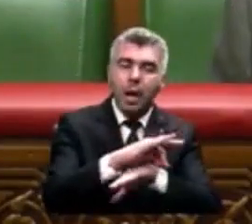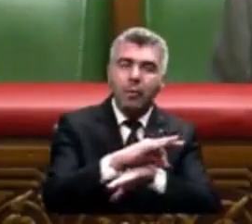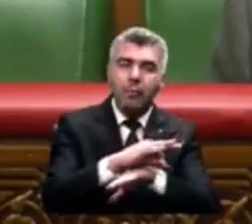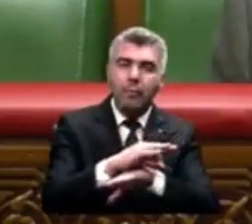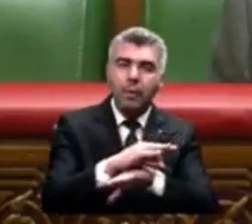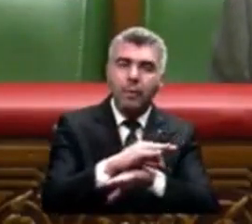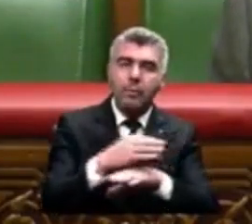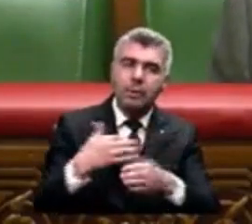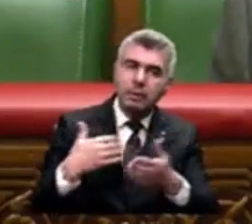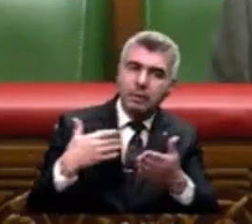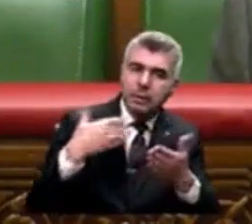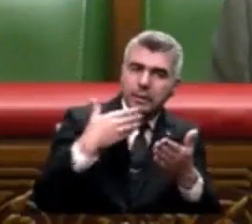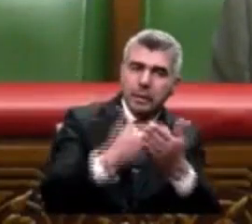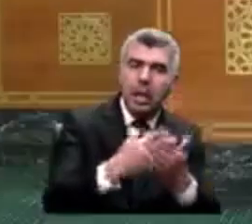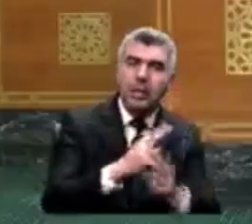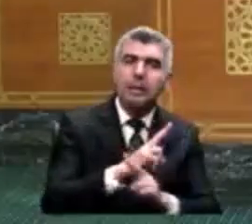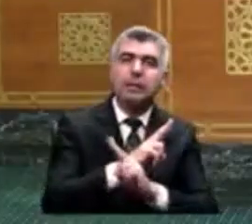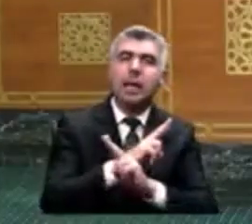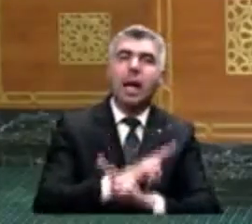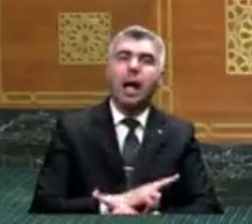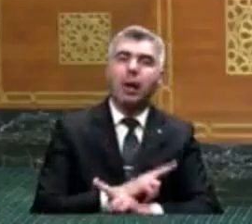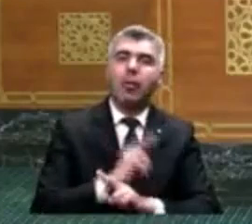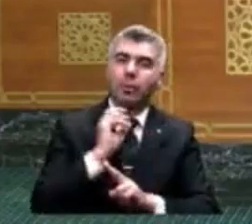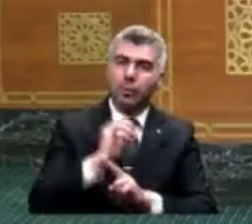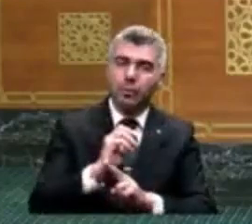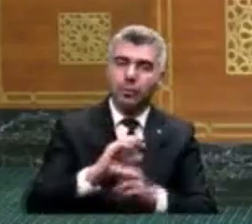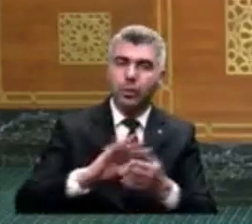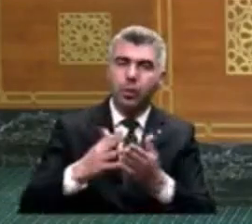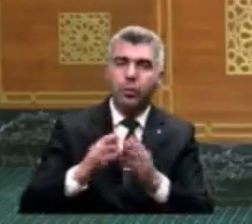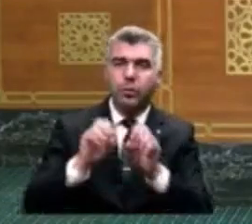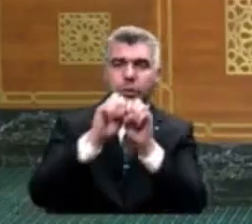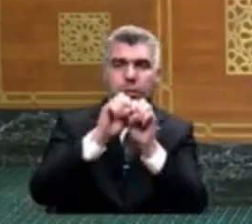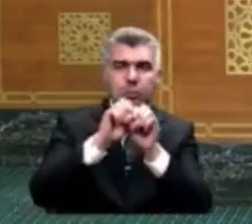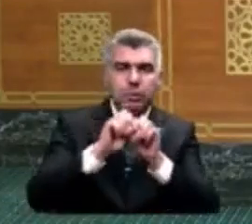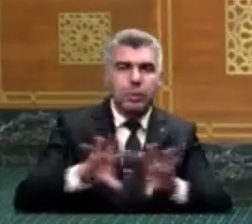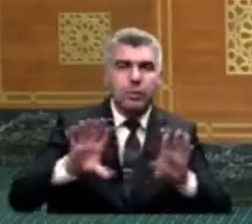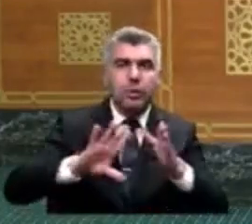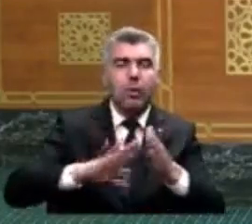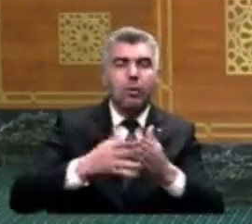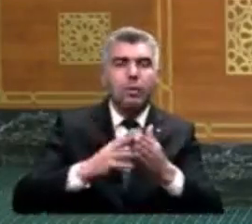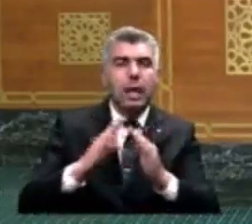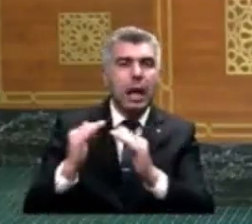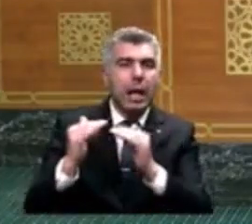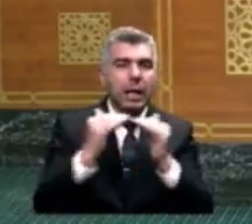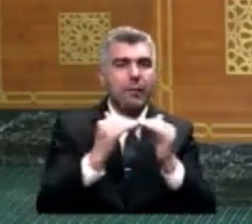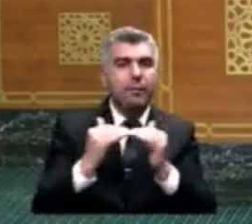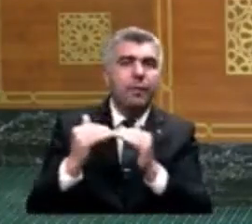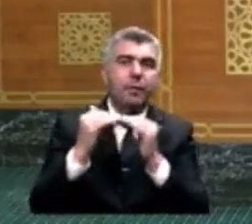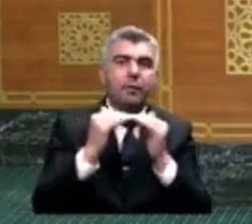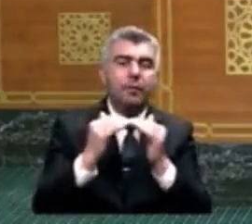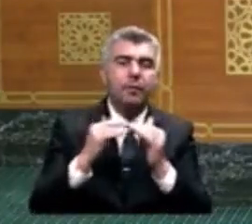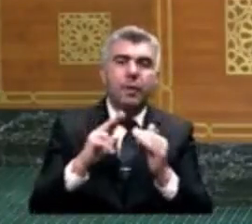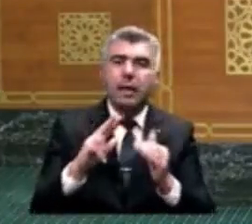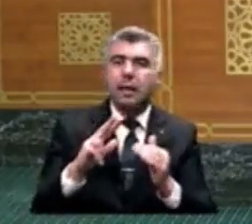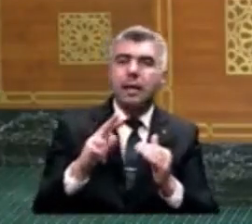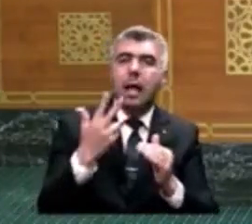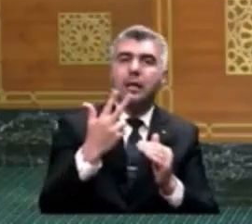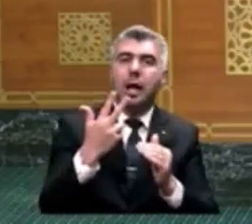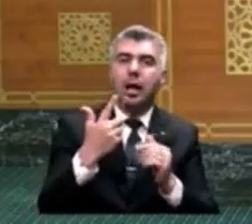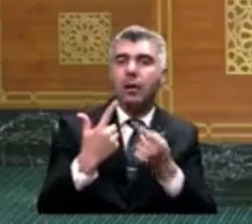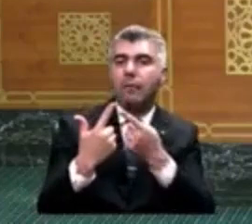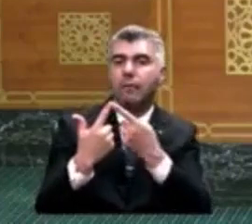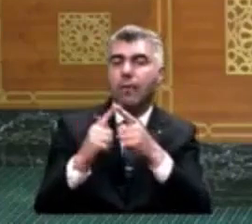التقاعد وتشمل كافة الفئات المهنية التي صارت ثلاث